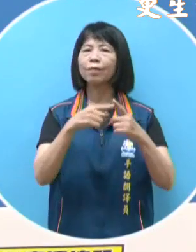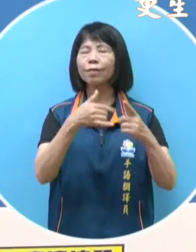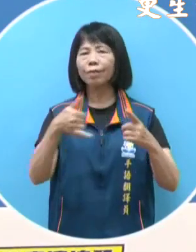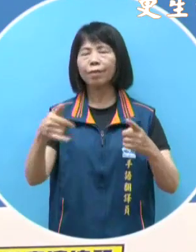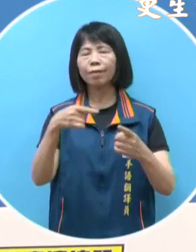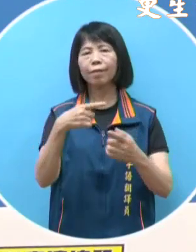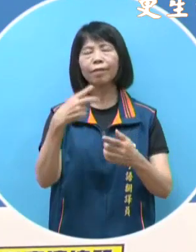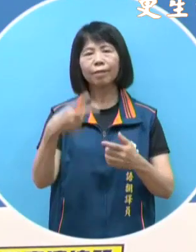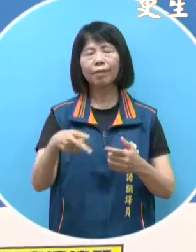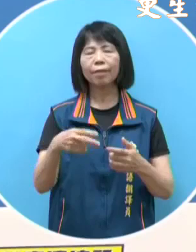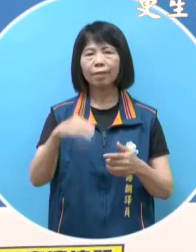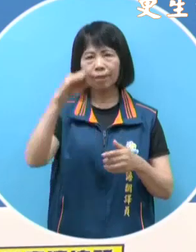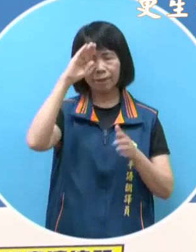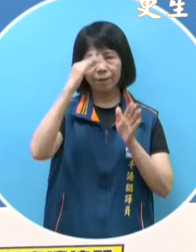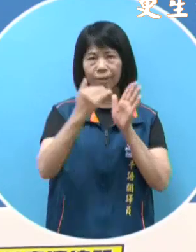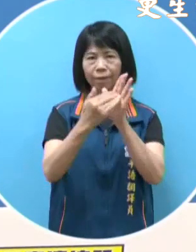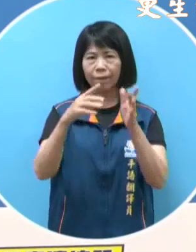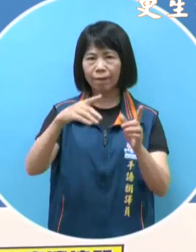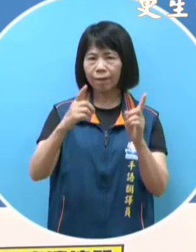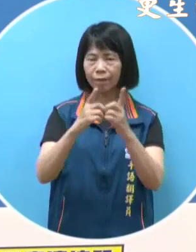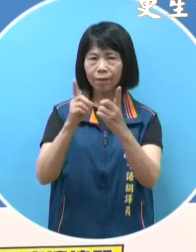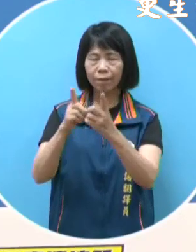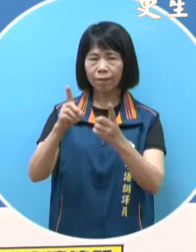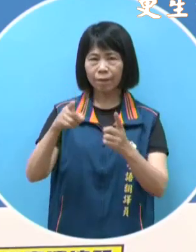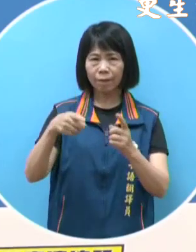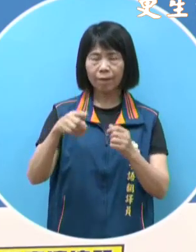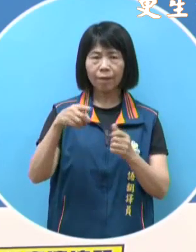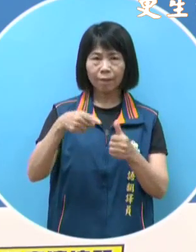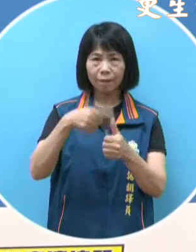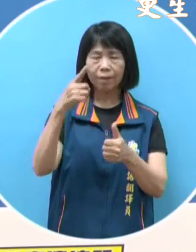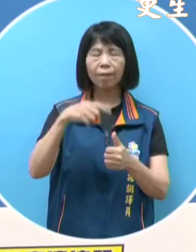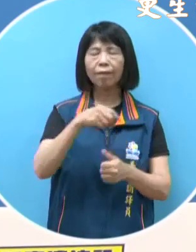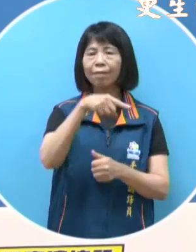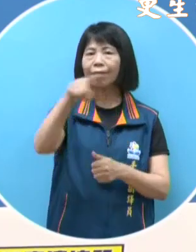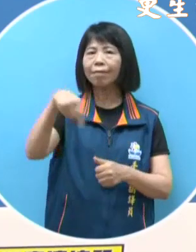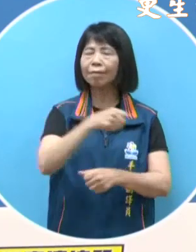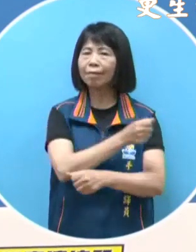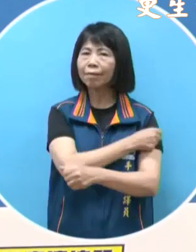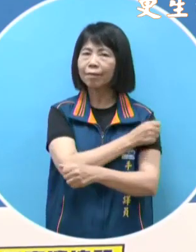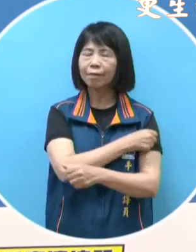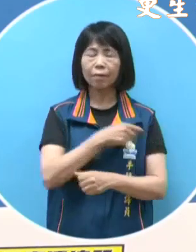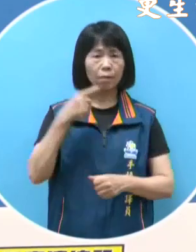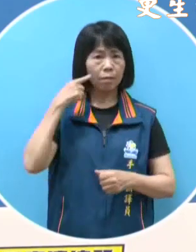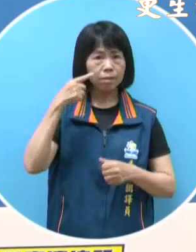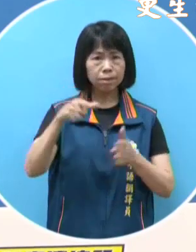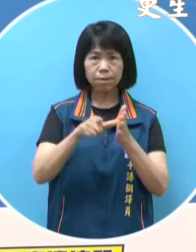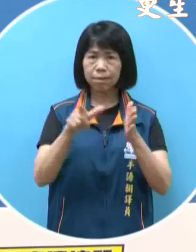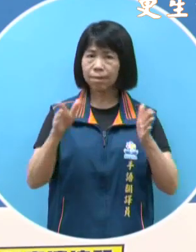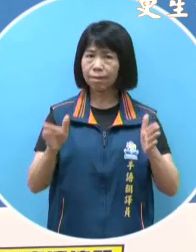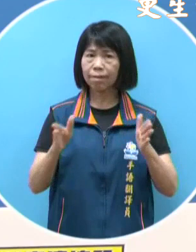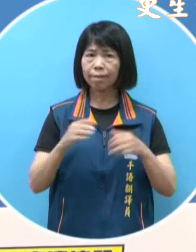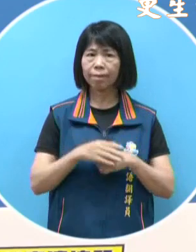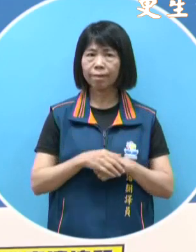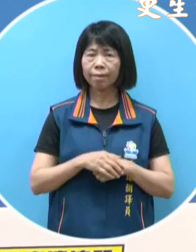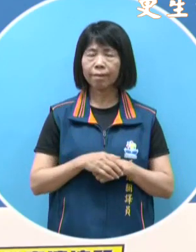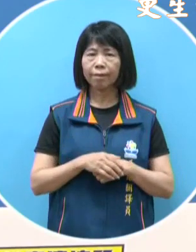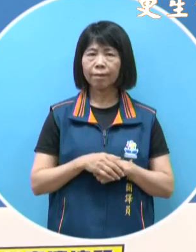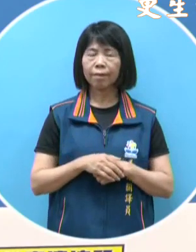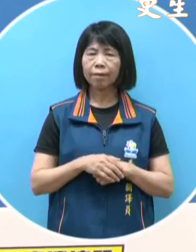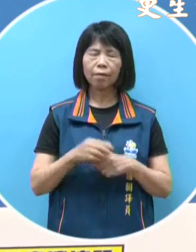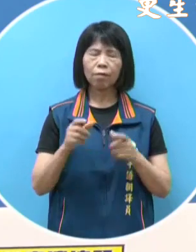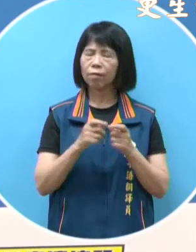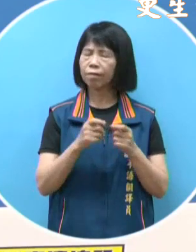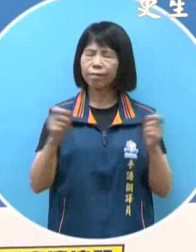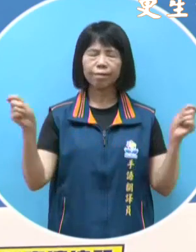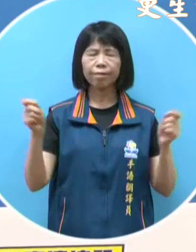各在防疫第一线的伙伴们，大家辛苦了。但是一个月真的是非常非常的冗